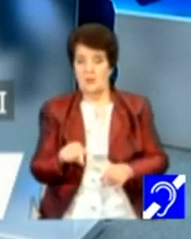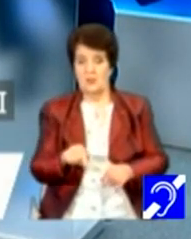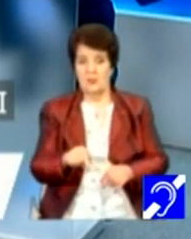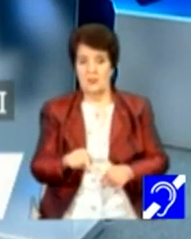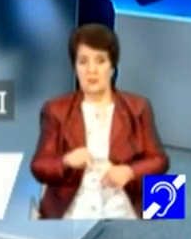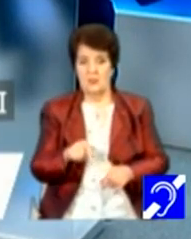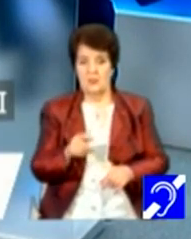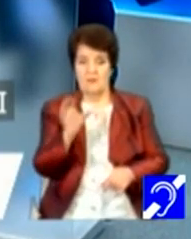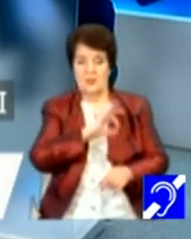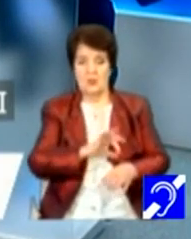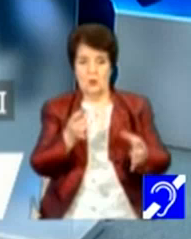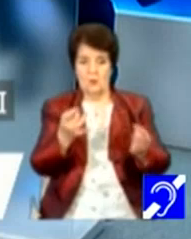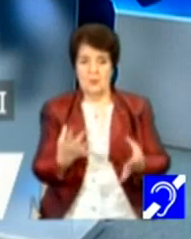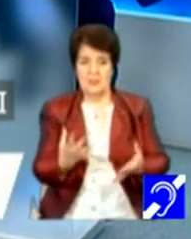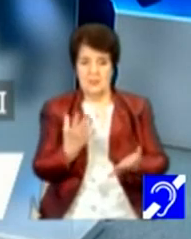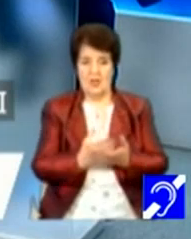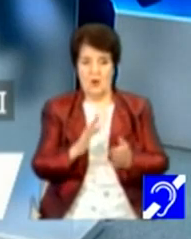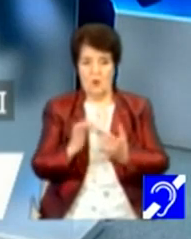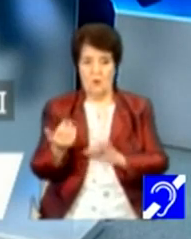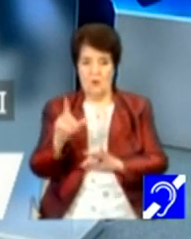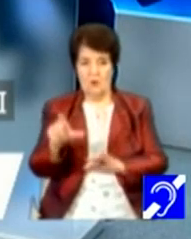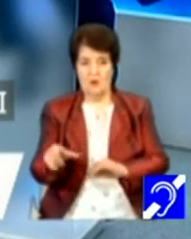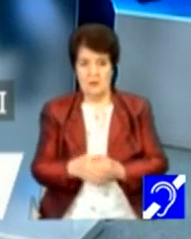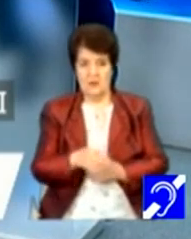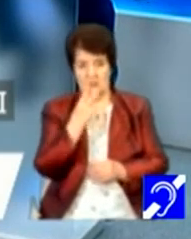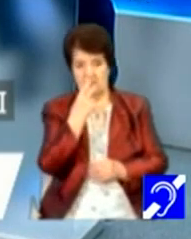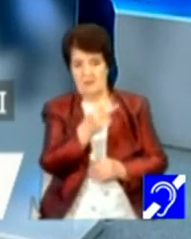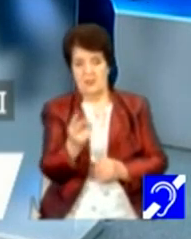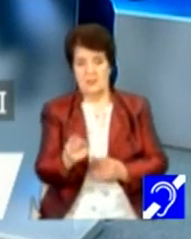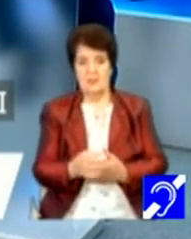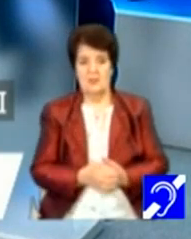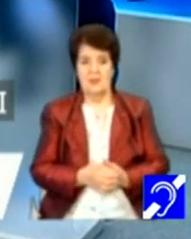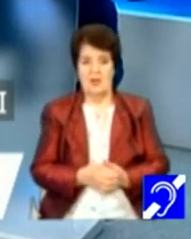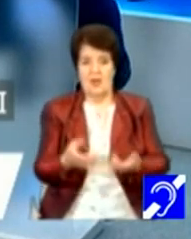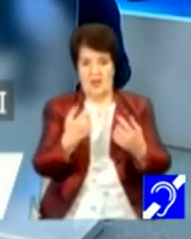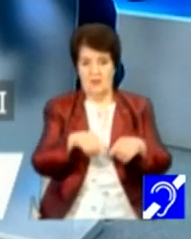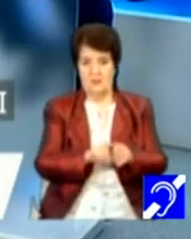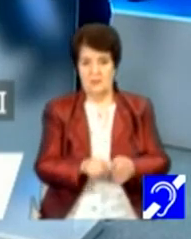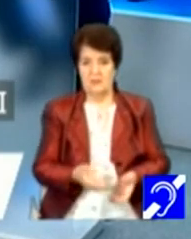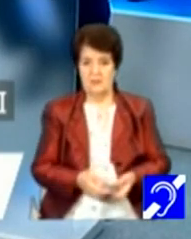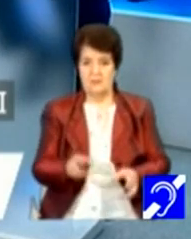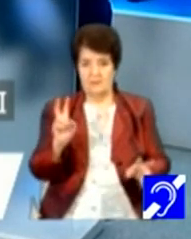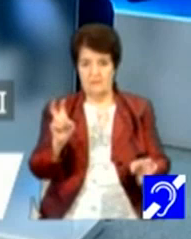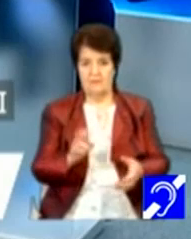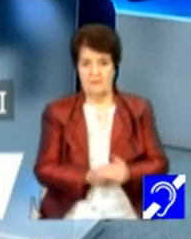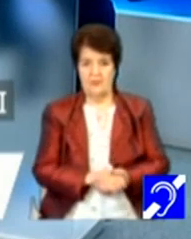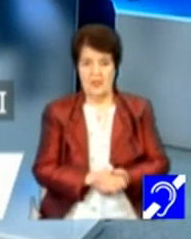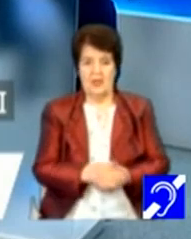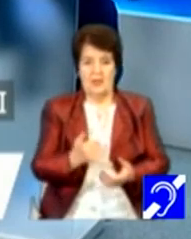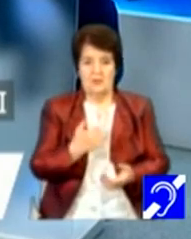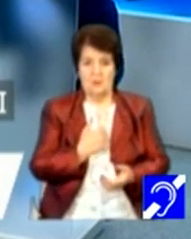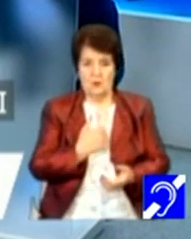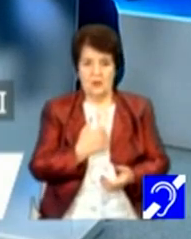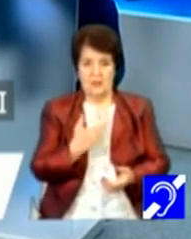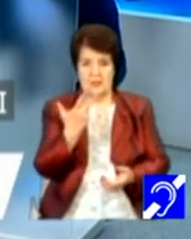spre mizere, în timp ce văd aceste cifre? Noi, cei de la AUR,